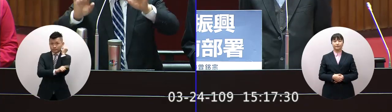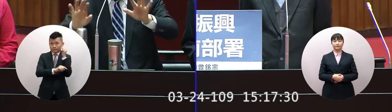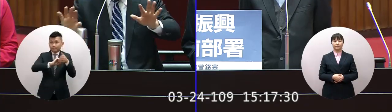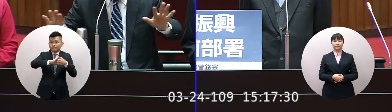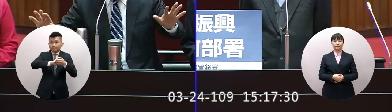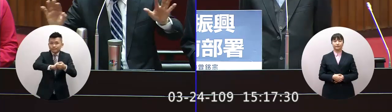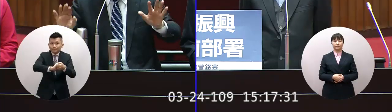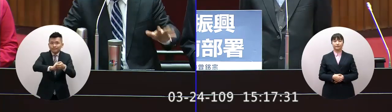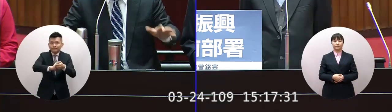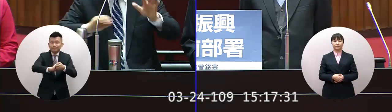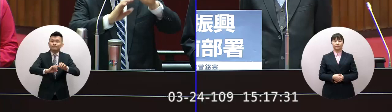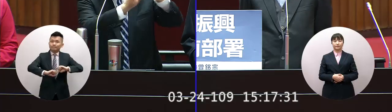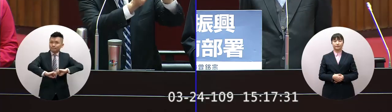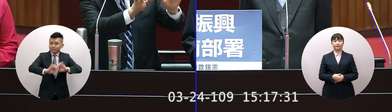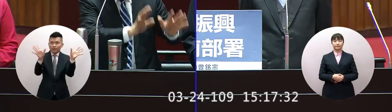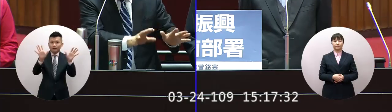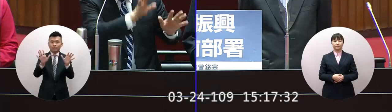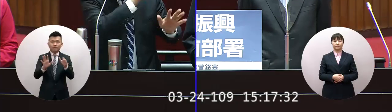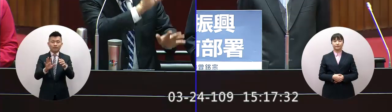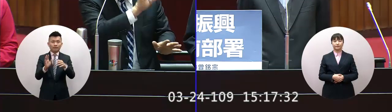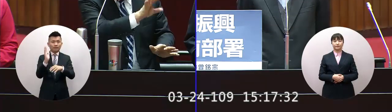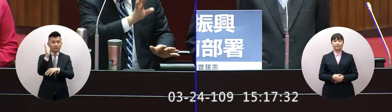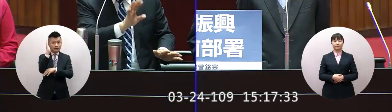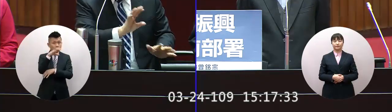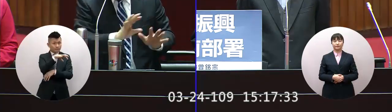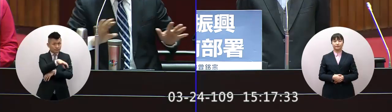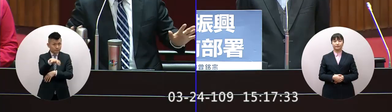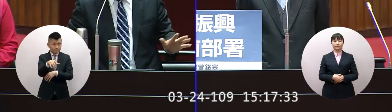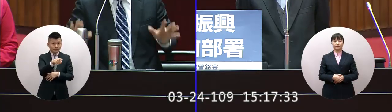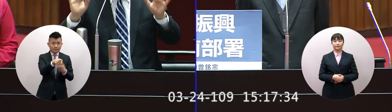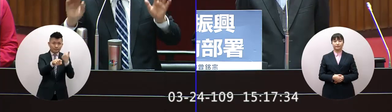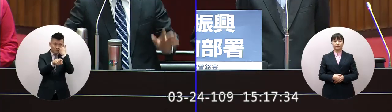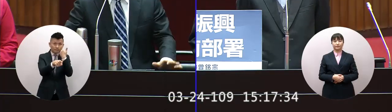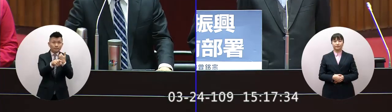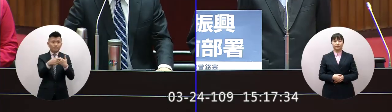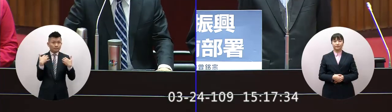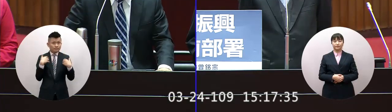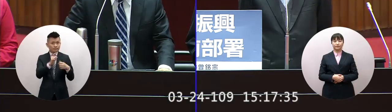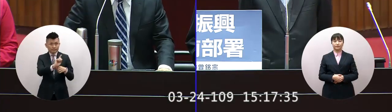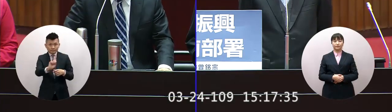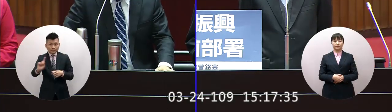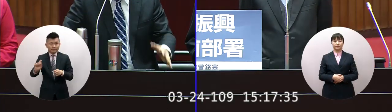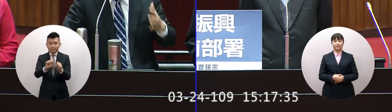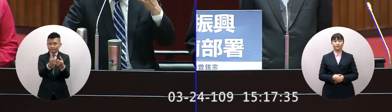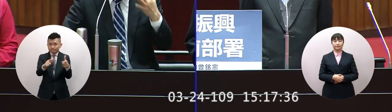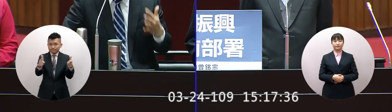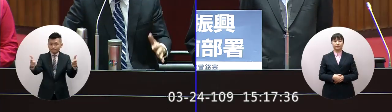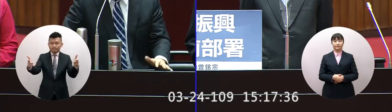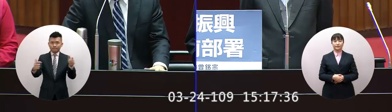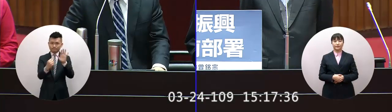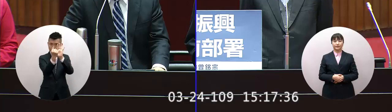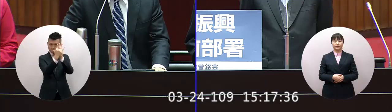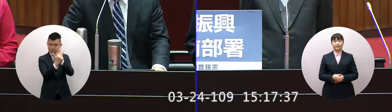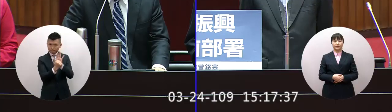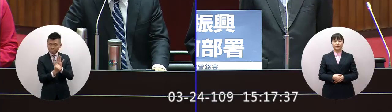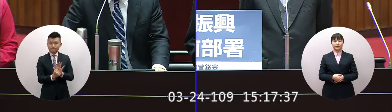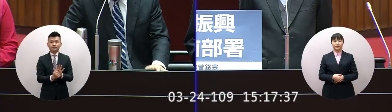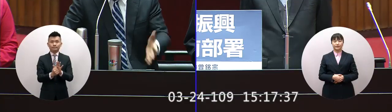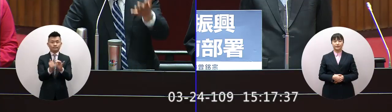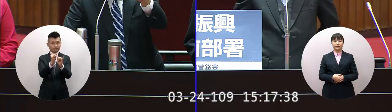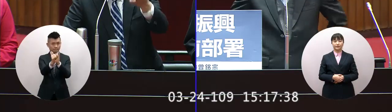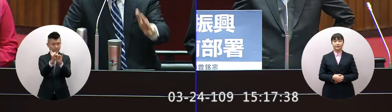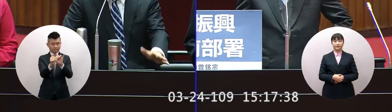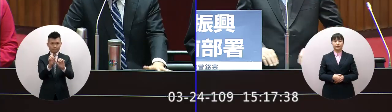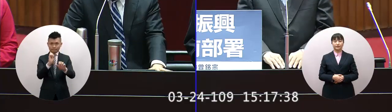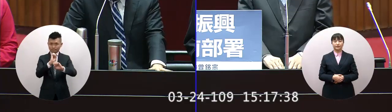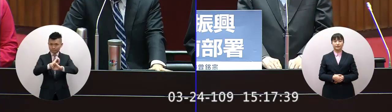布相关部会就这三号要做啥，三号要做啥，会做具体向国人同胞报